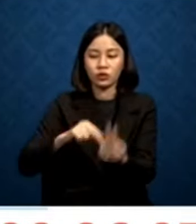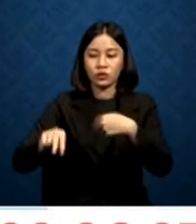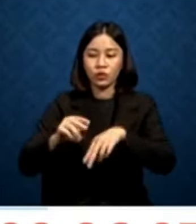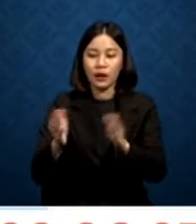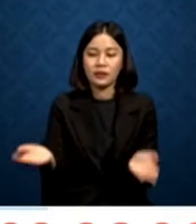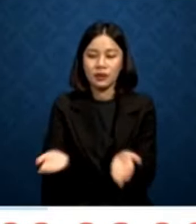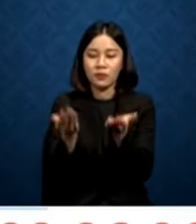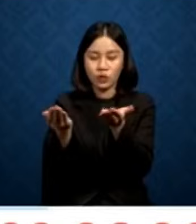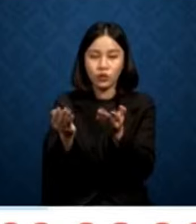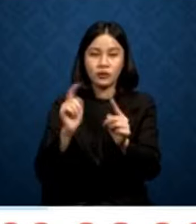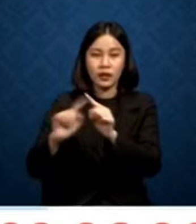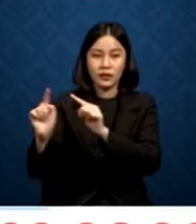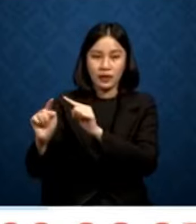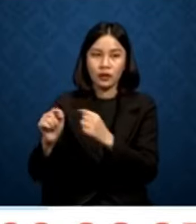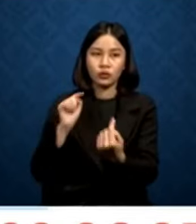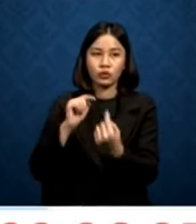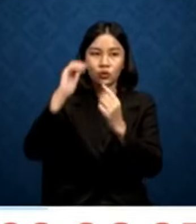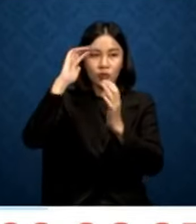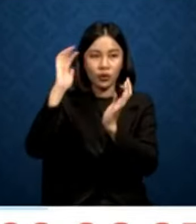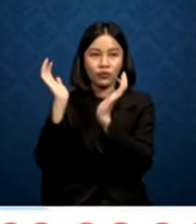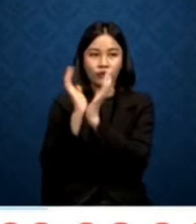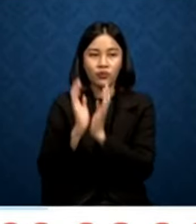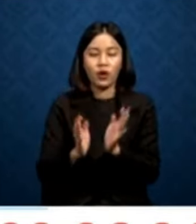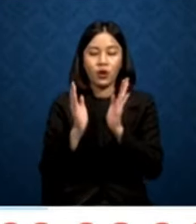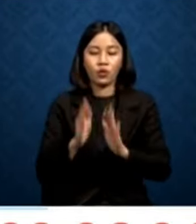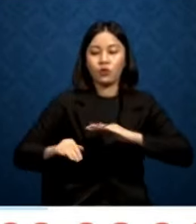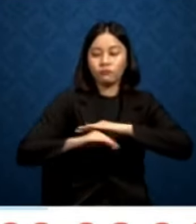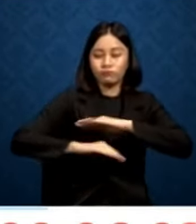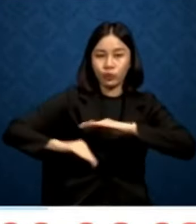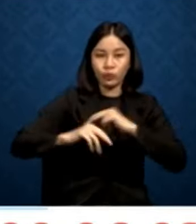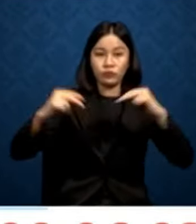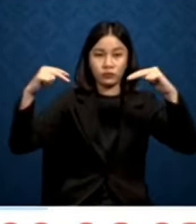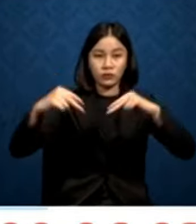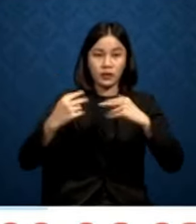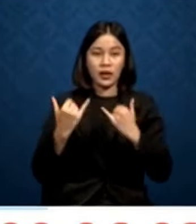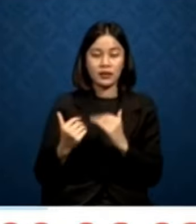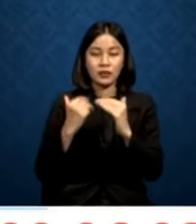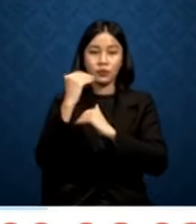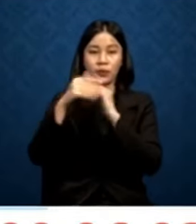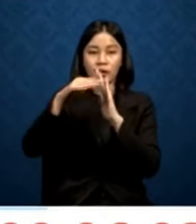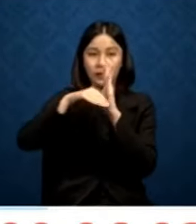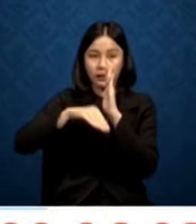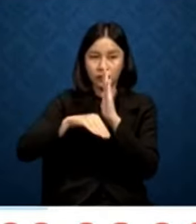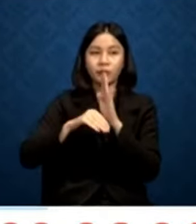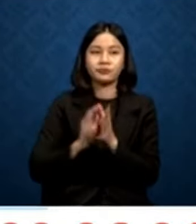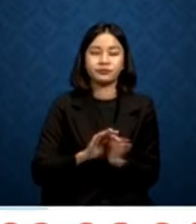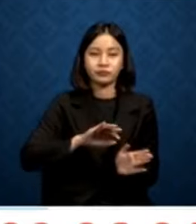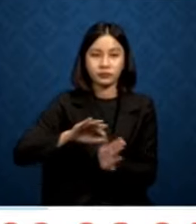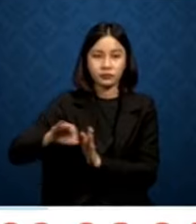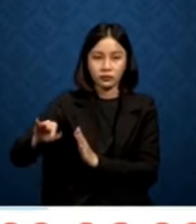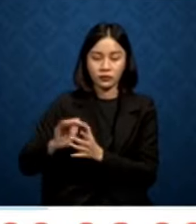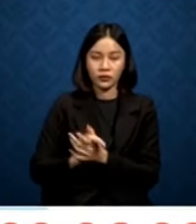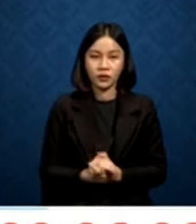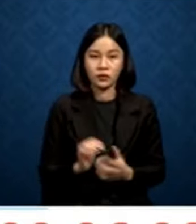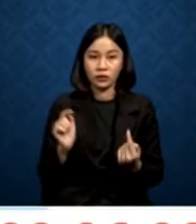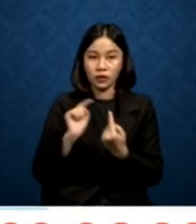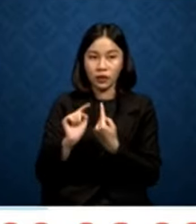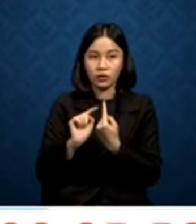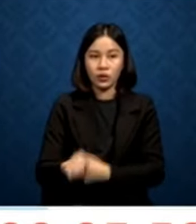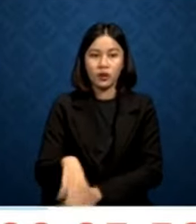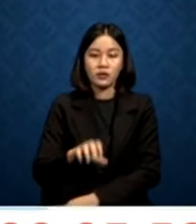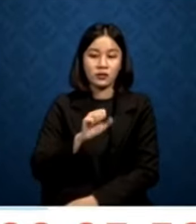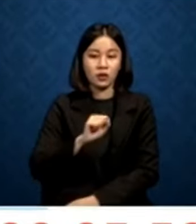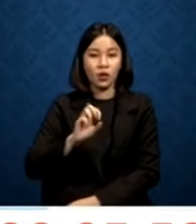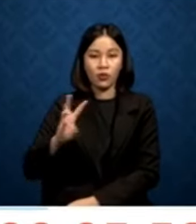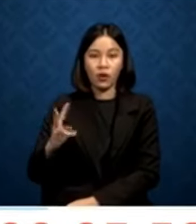มูแล้วกให้ปกคำกัพนังสบสใธนาพยาณอัี้เป็นคามคืบหน้าเบ้องต้นที่ี่ในเรื่องของที่ทางท่านสมาชิค